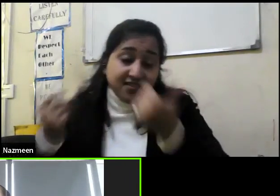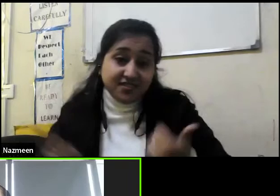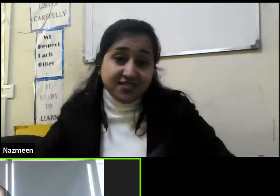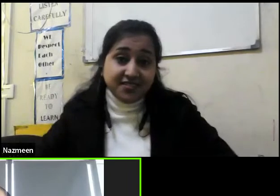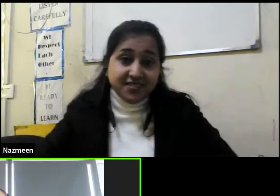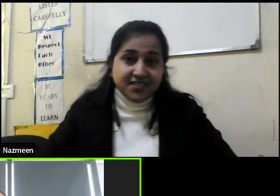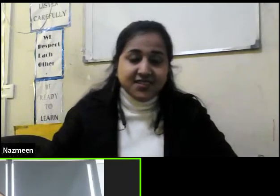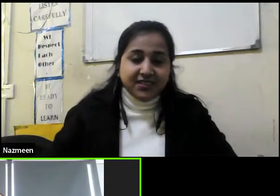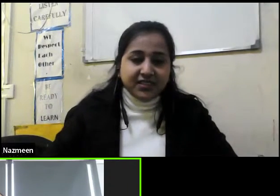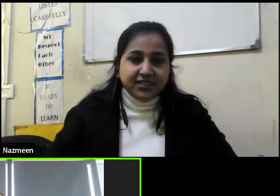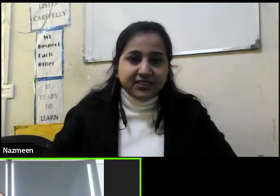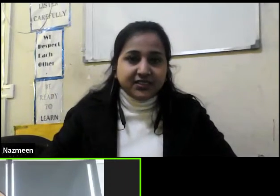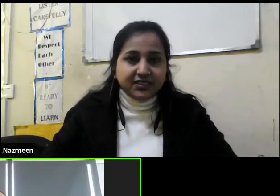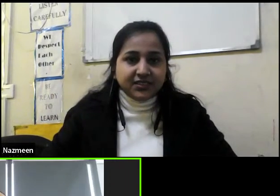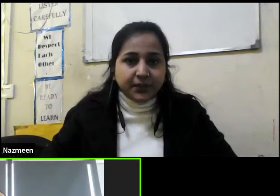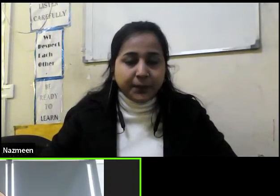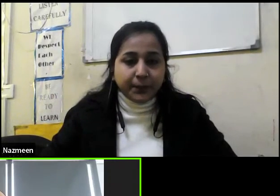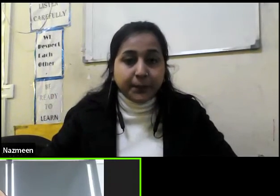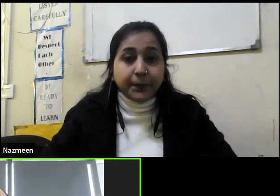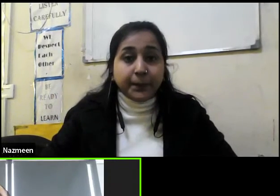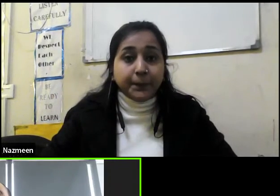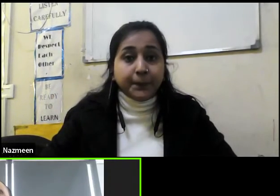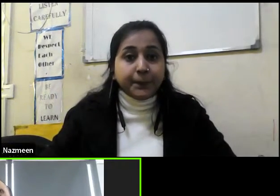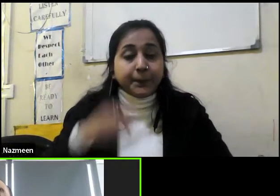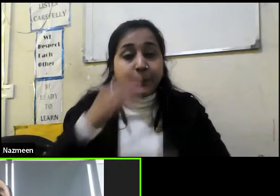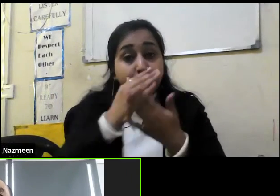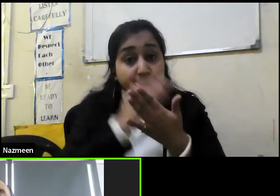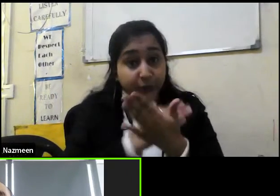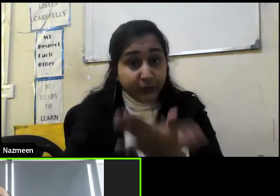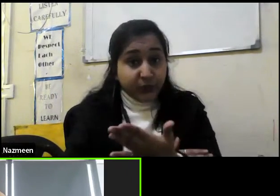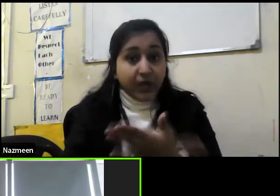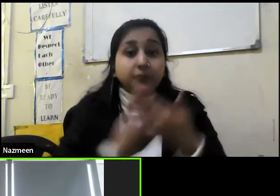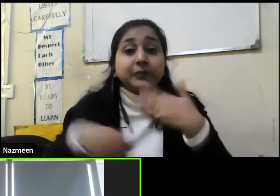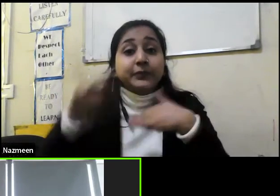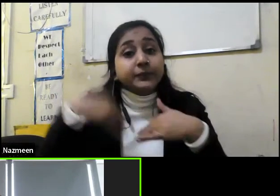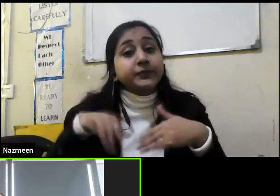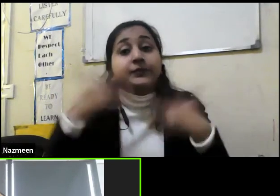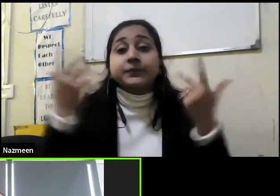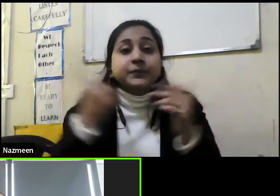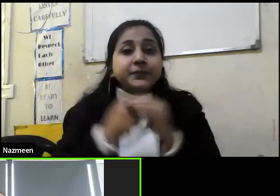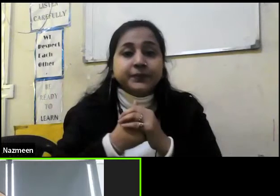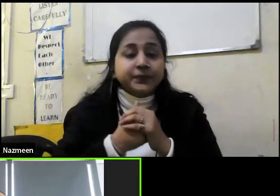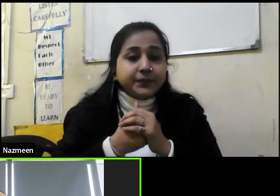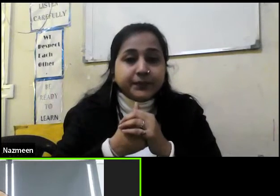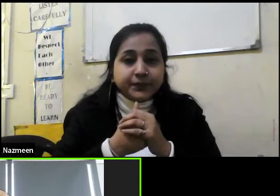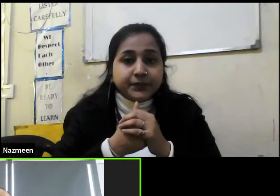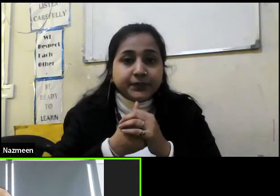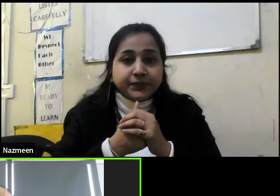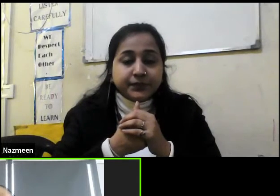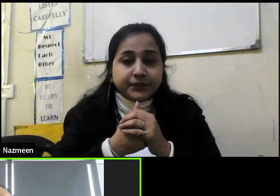had. हम एक प्रोग्राम रन करते हैं, एंड उसके लिए